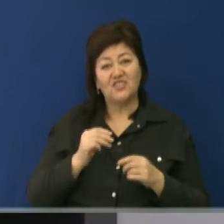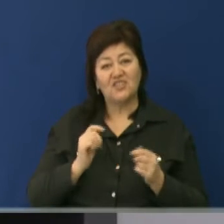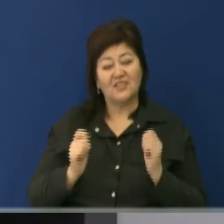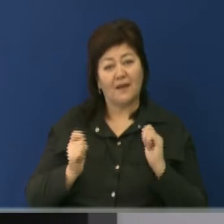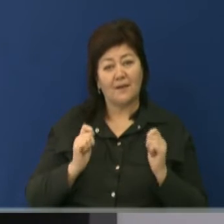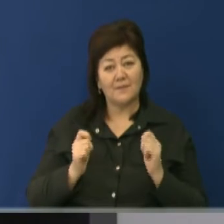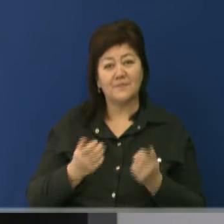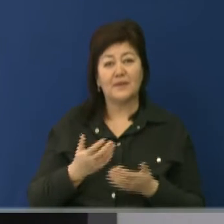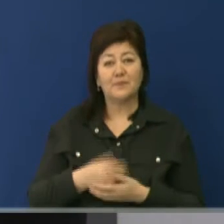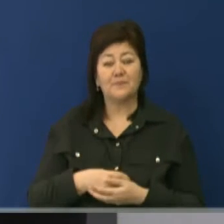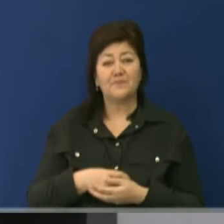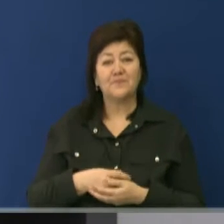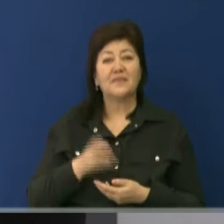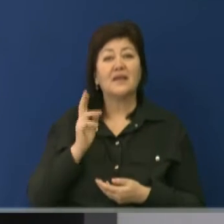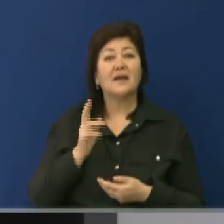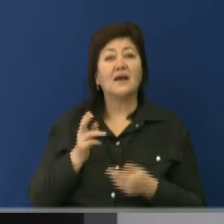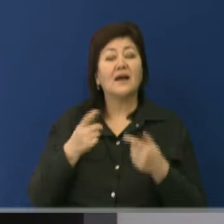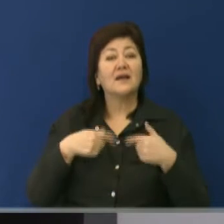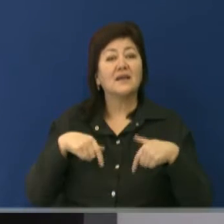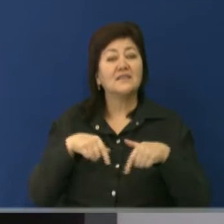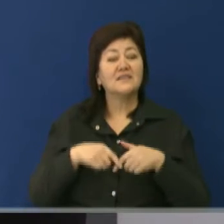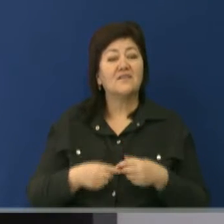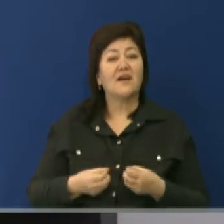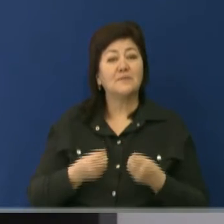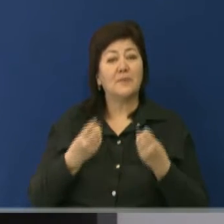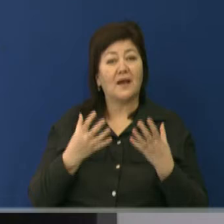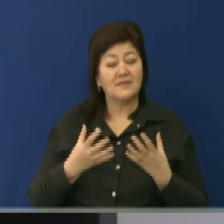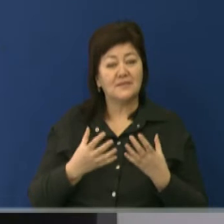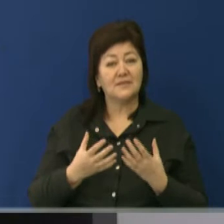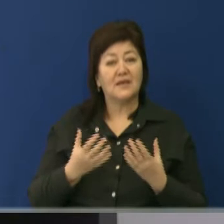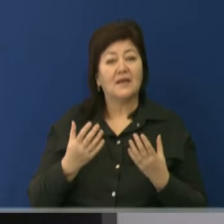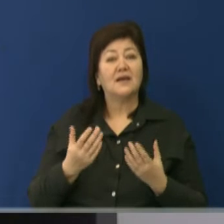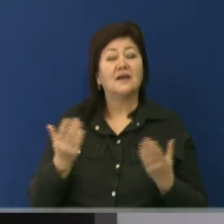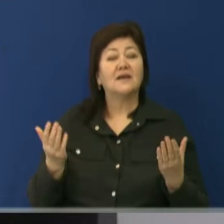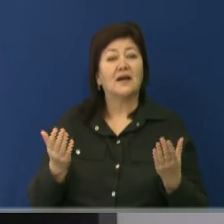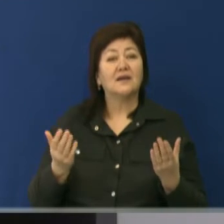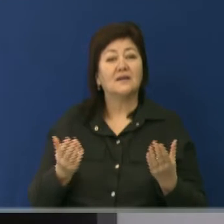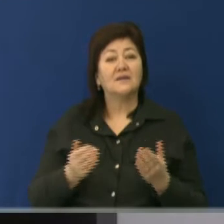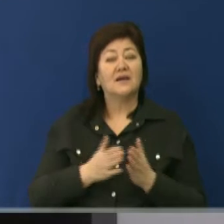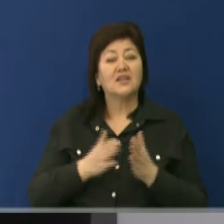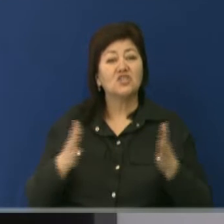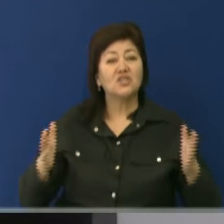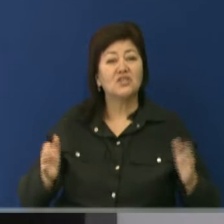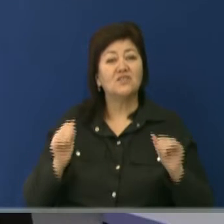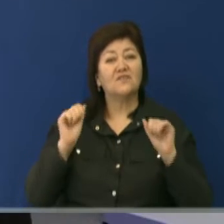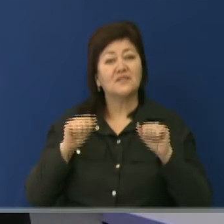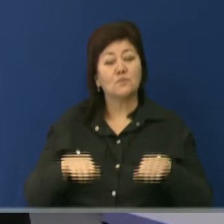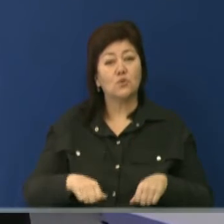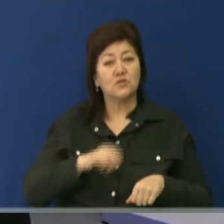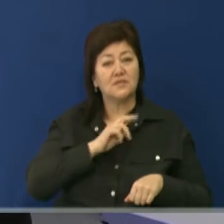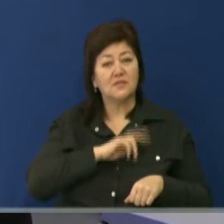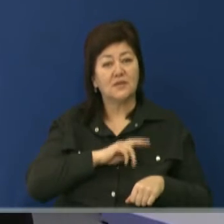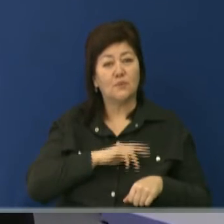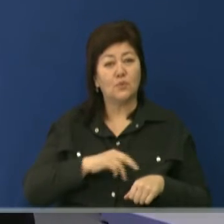Meetup маған команданы қалай құру керектігін түсіндіріп, көш басшылық қабілеттерінді арттыру мен ашуға мүмкіндік берді. Ал Momentum бағдарламасы